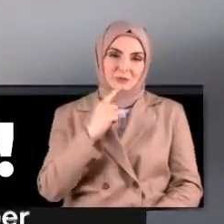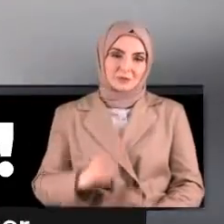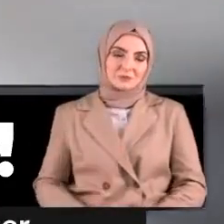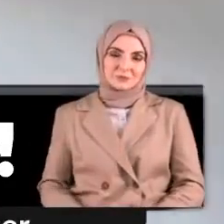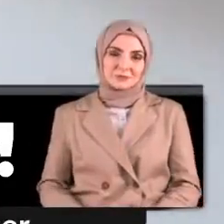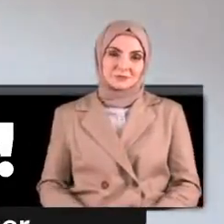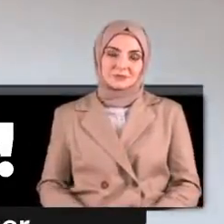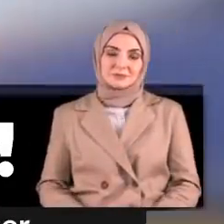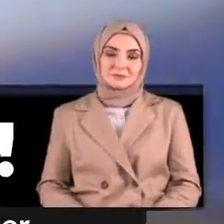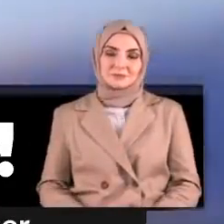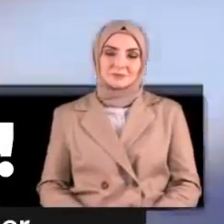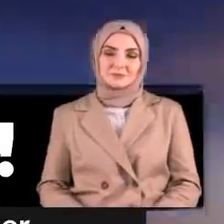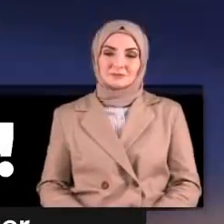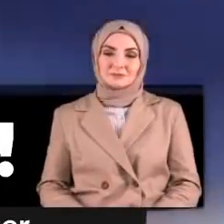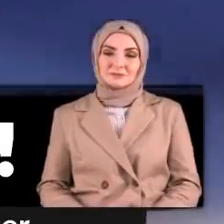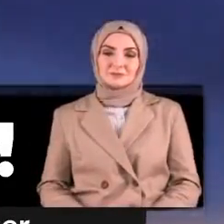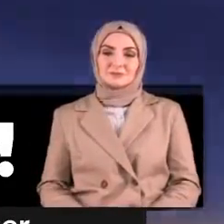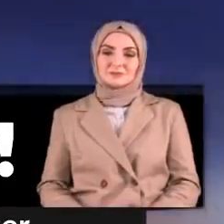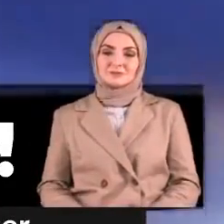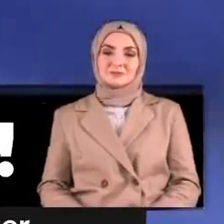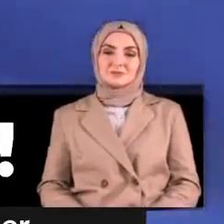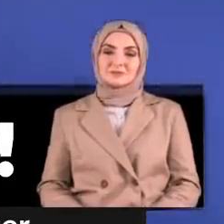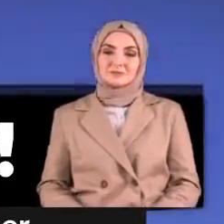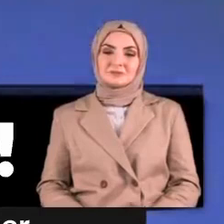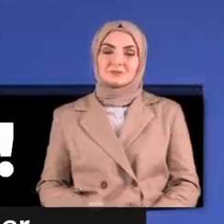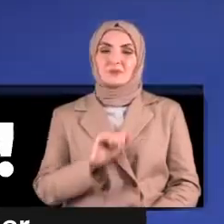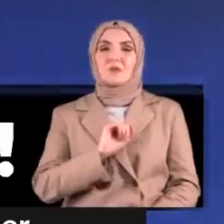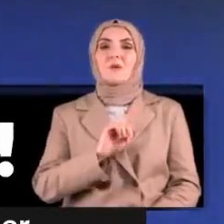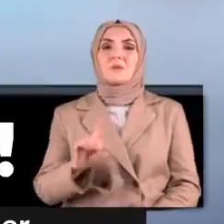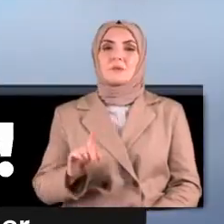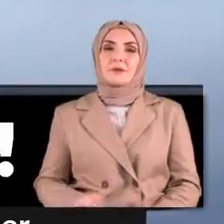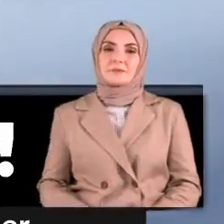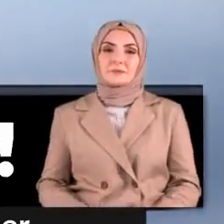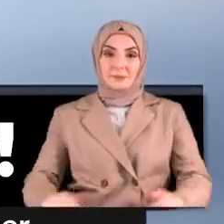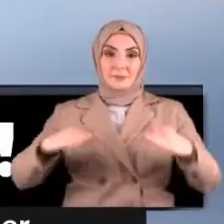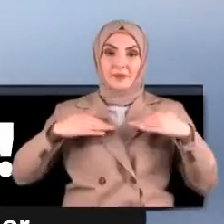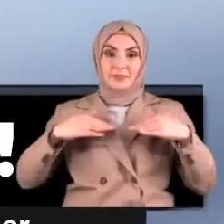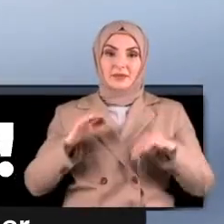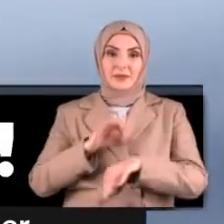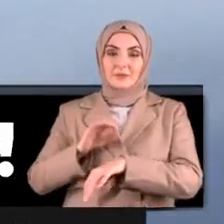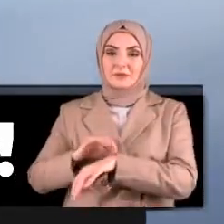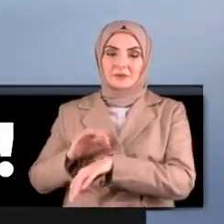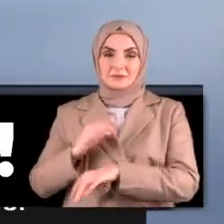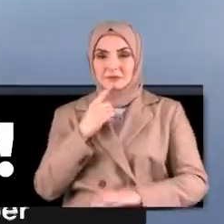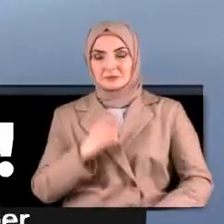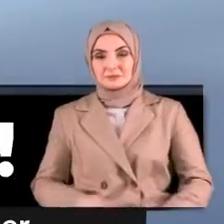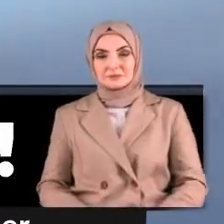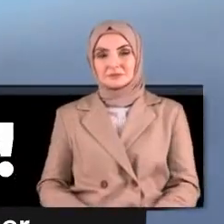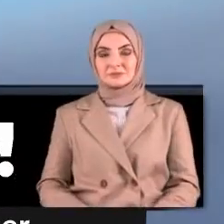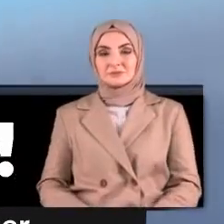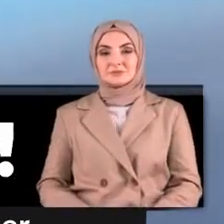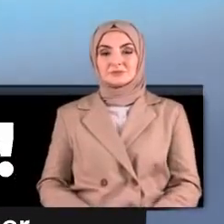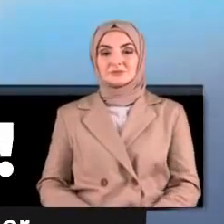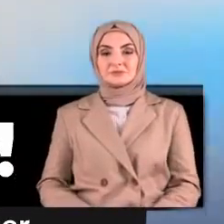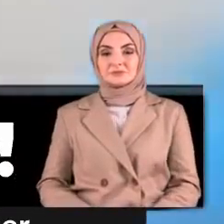Gel, gel, korkma amcam. Yavaş, yavaş. Bir battaniye ver. Battaniye ver. Gel abla. Canan sen geri çık hele. Geri çık, geri